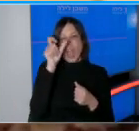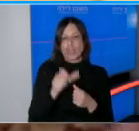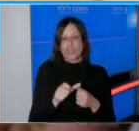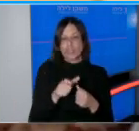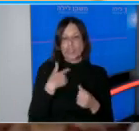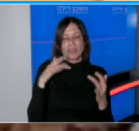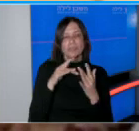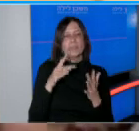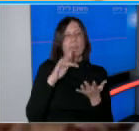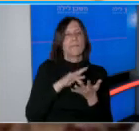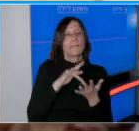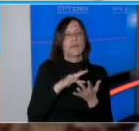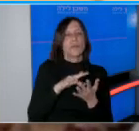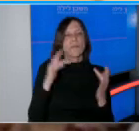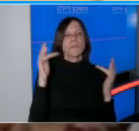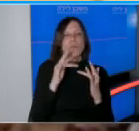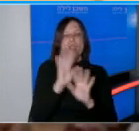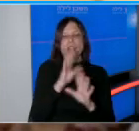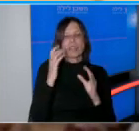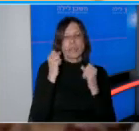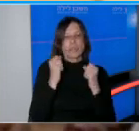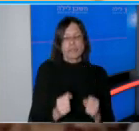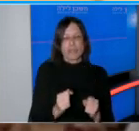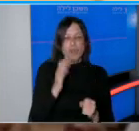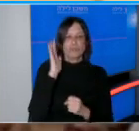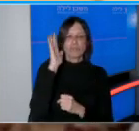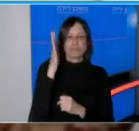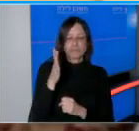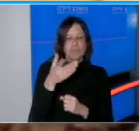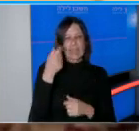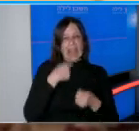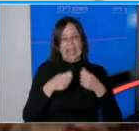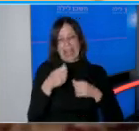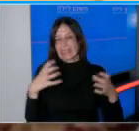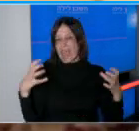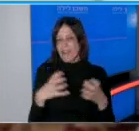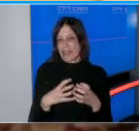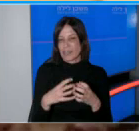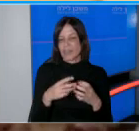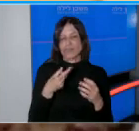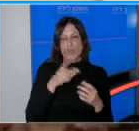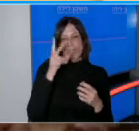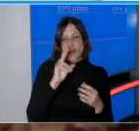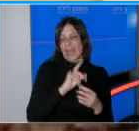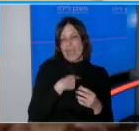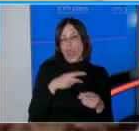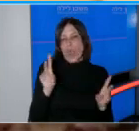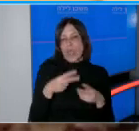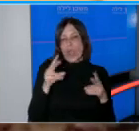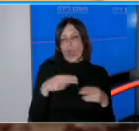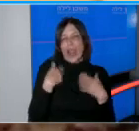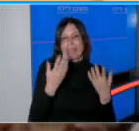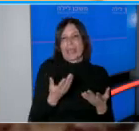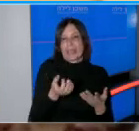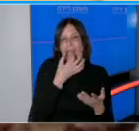וגוברת, אל מול אי-וודאות כלכלית וחברתית הולכת וגוברת. וזה לא, דיברנו על זה בפעם הקודמת, זה לא שאני יכול לתת להם ציפרלקס